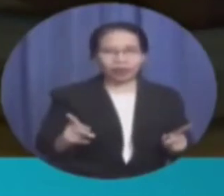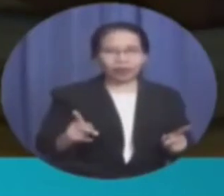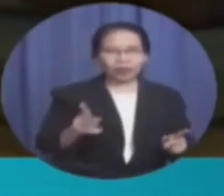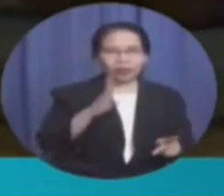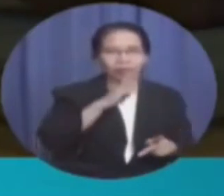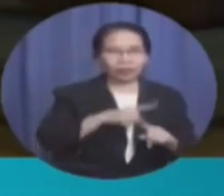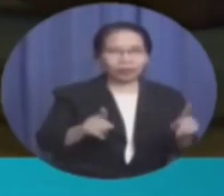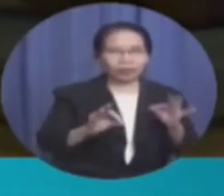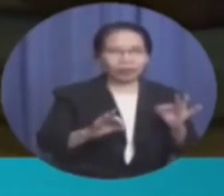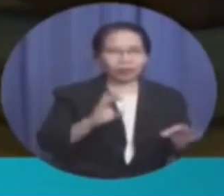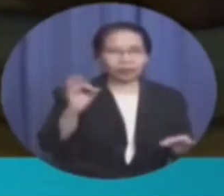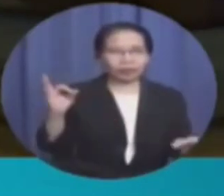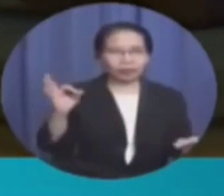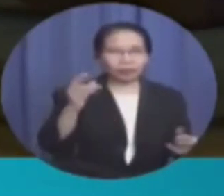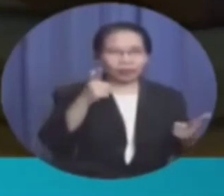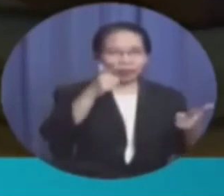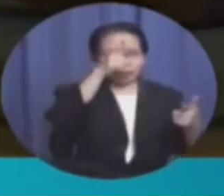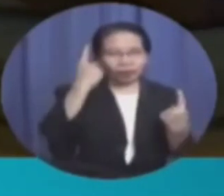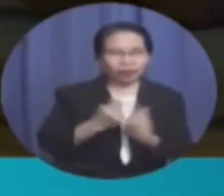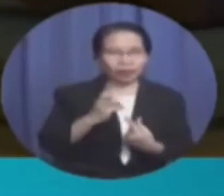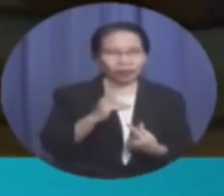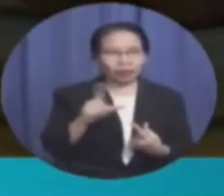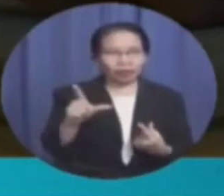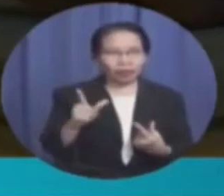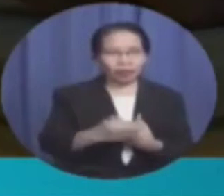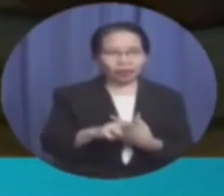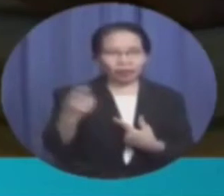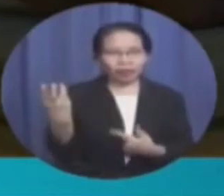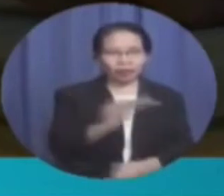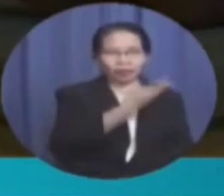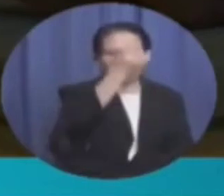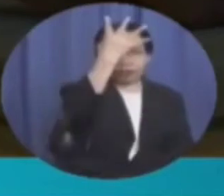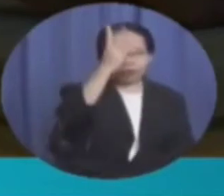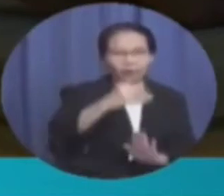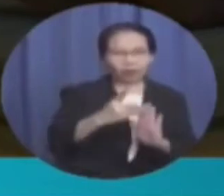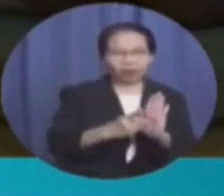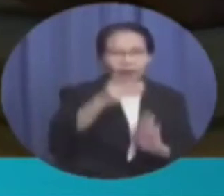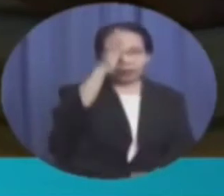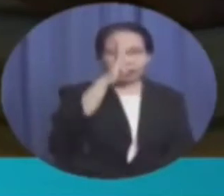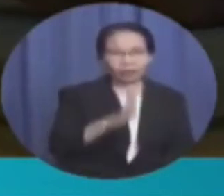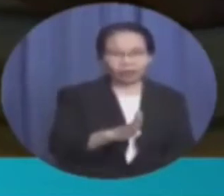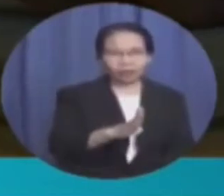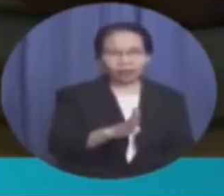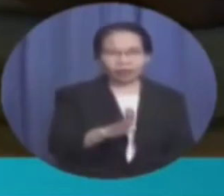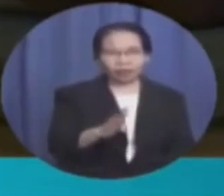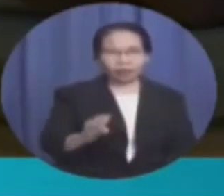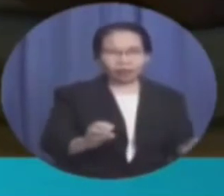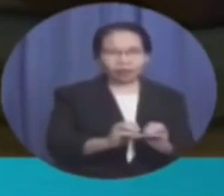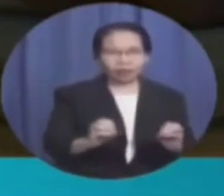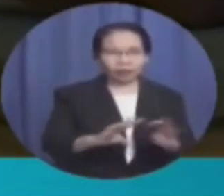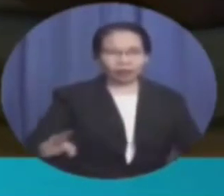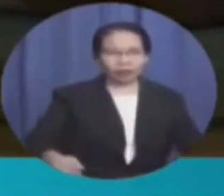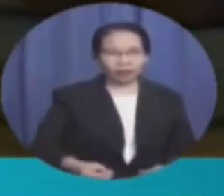ang pagkakasala, pagkatapos na maliwanagan mo ang aral ng Diyos, wala nang